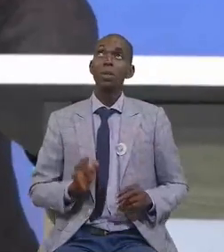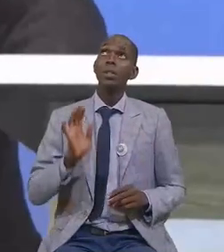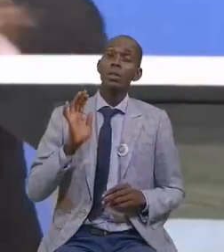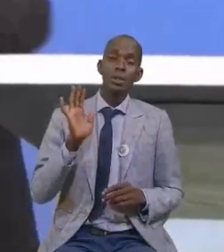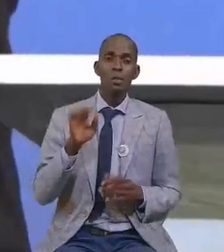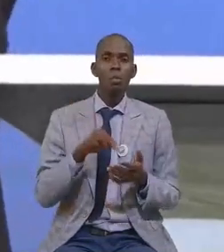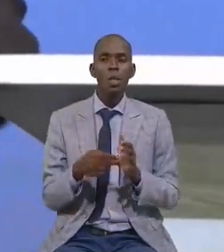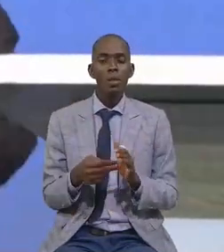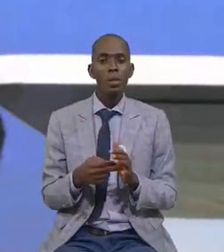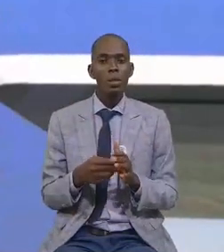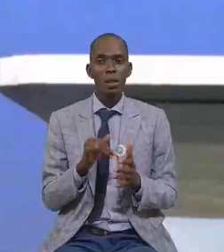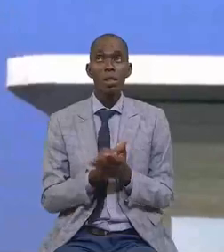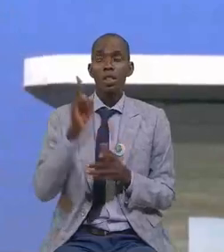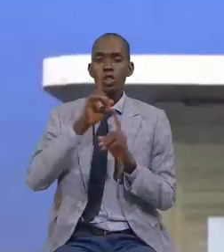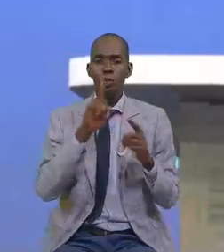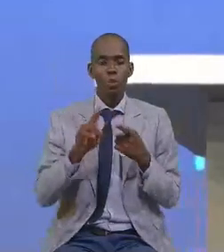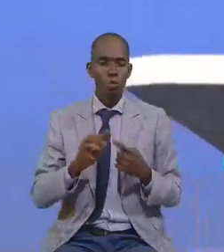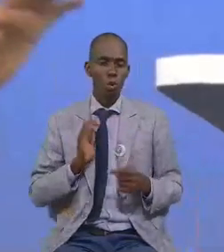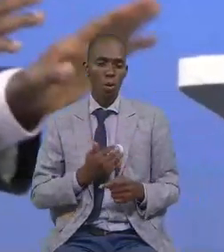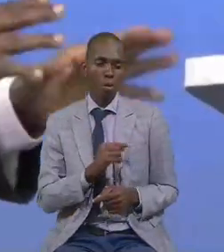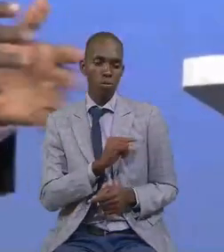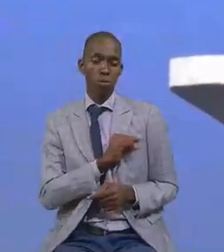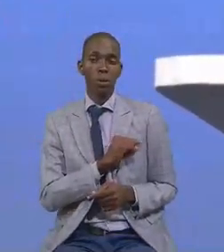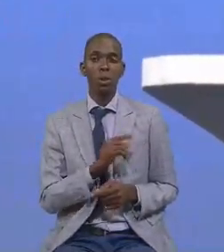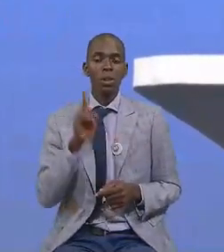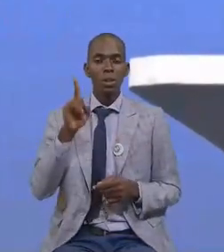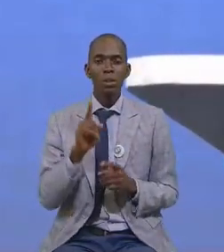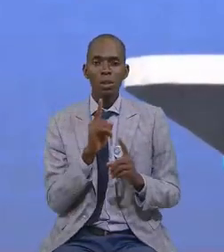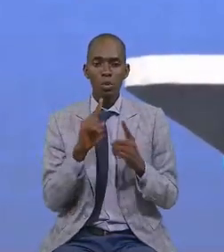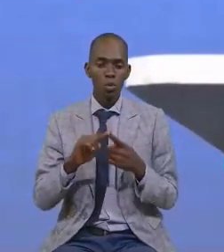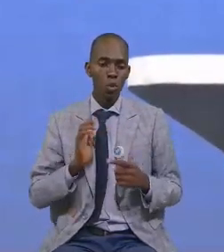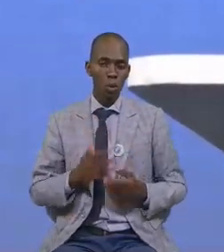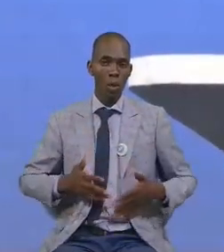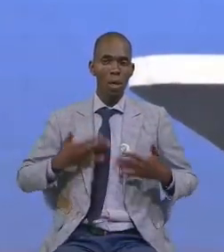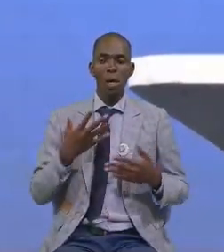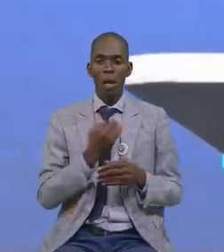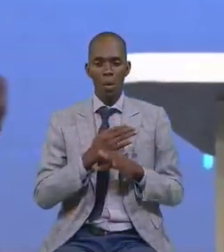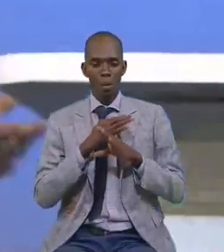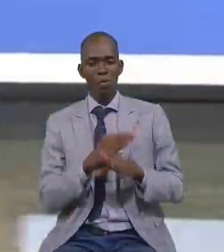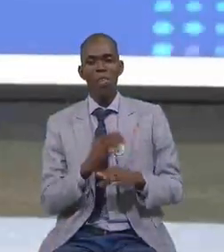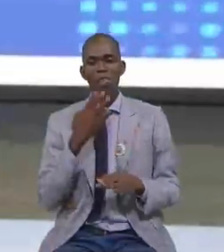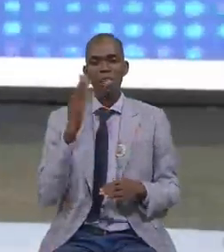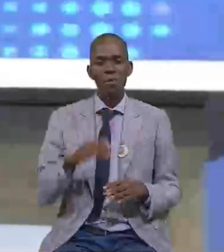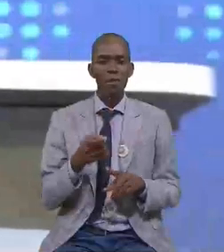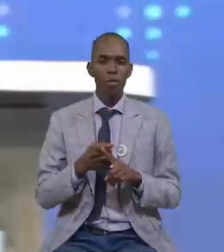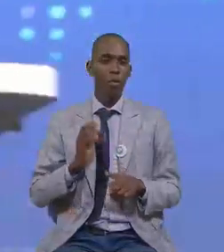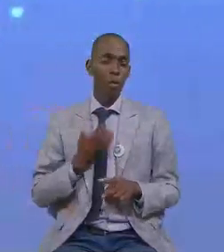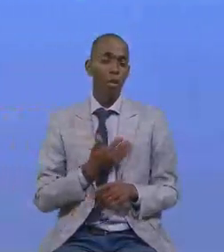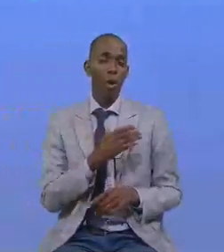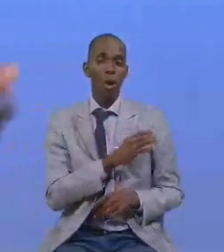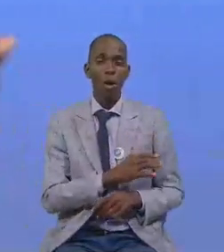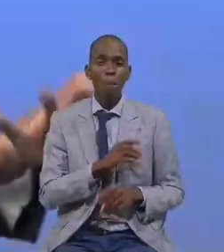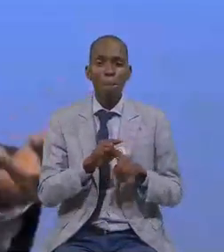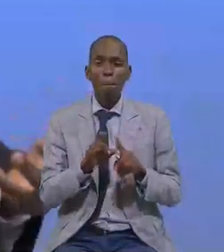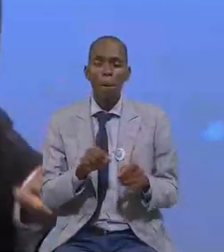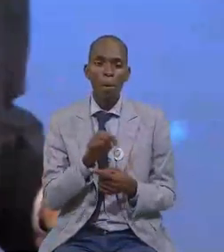il parle à notre conscience, à notre vie. Alors, il empêche le mal de notre caractère.